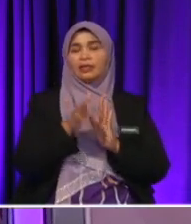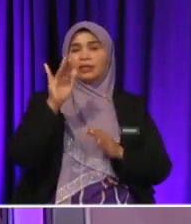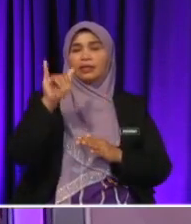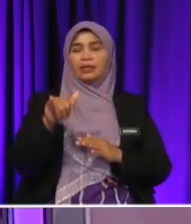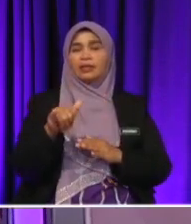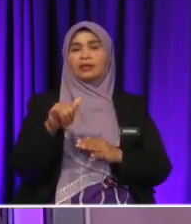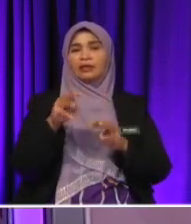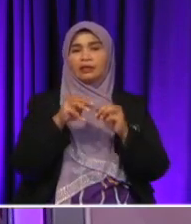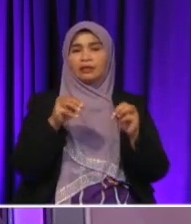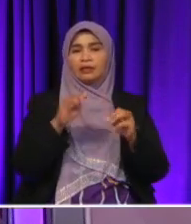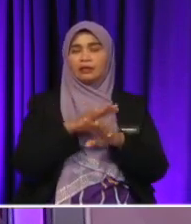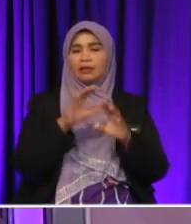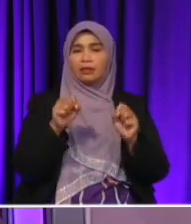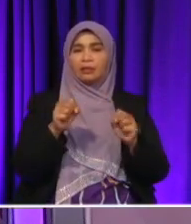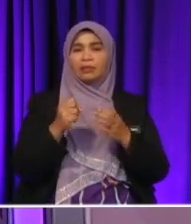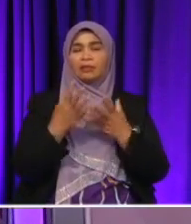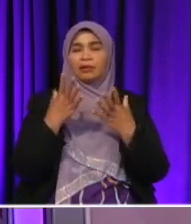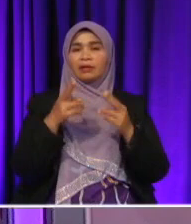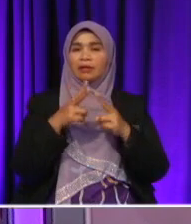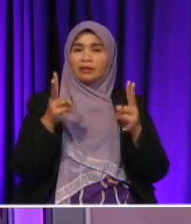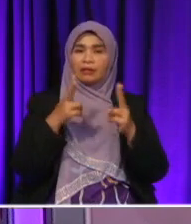boleh tak boleh ada tapi tak boleh